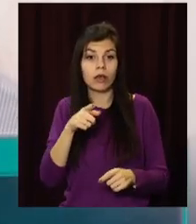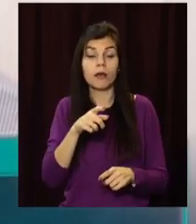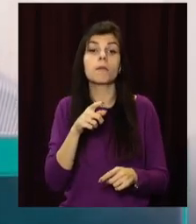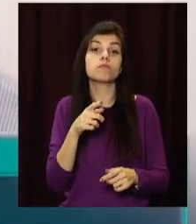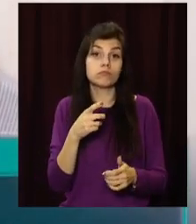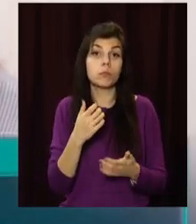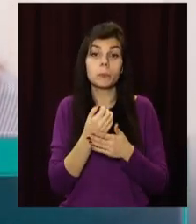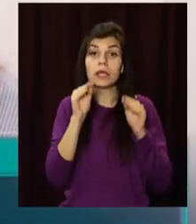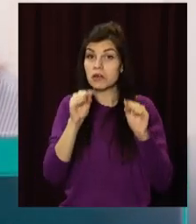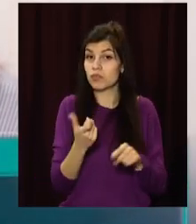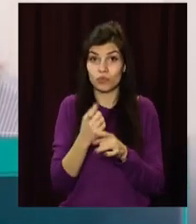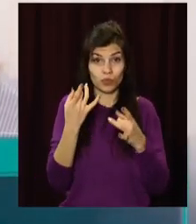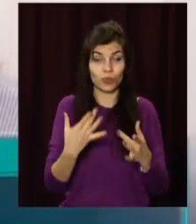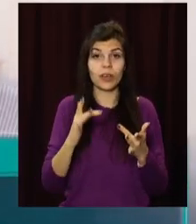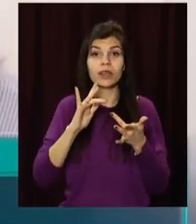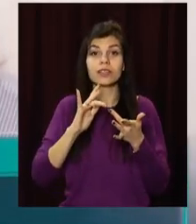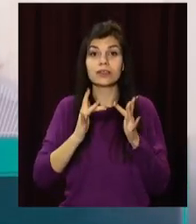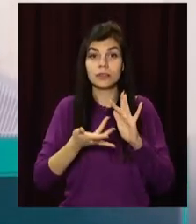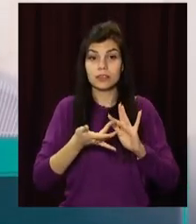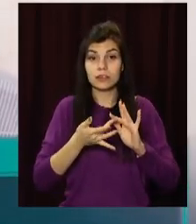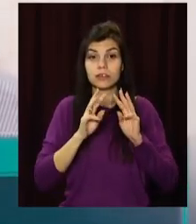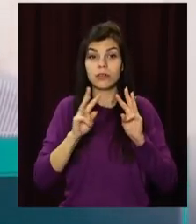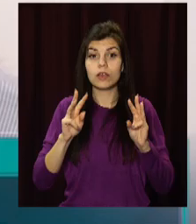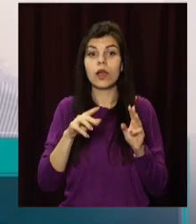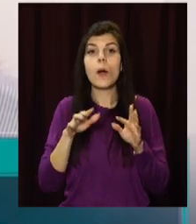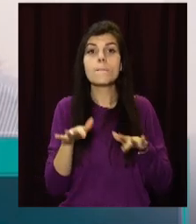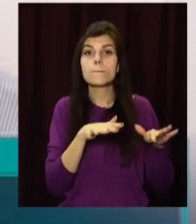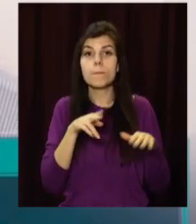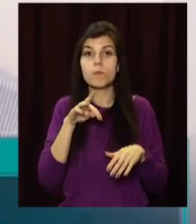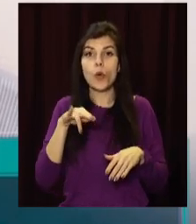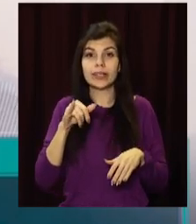вони збереглися на даний момент. Кожна команда отримує